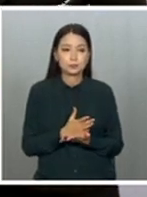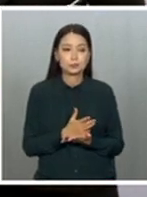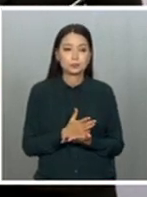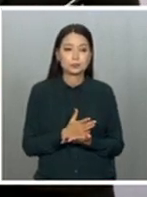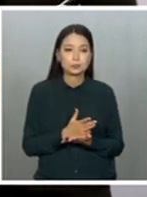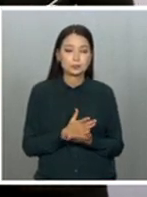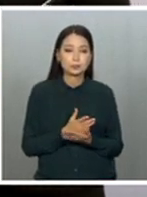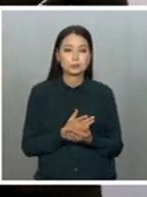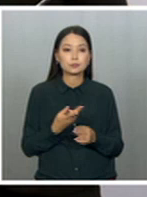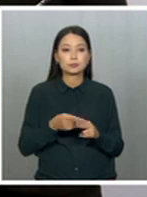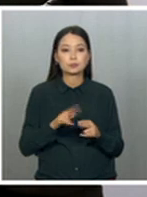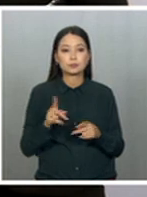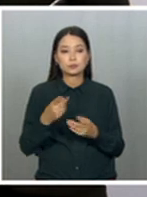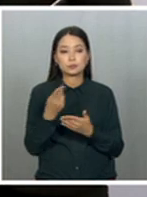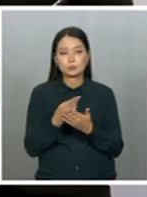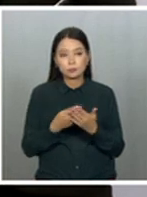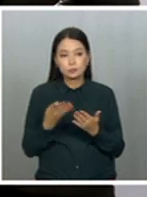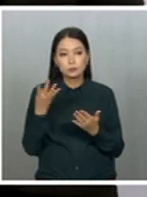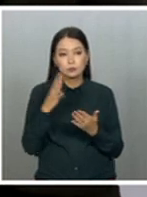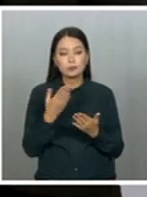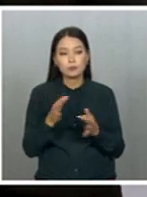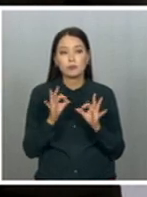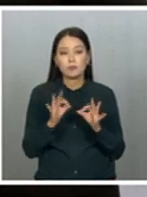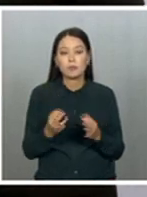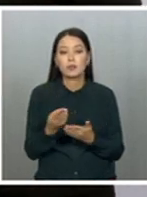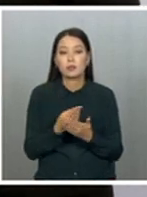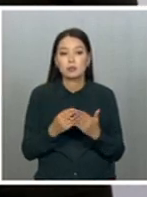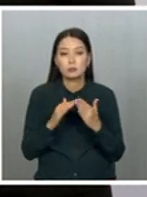Мына суретте 4 бұрышты дұрыс қиық пирамида бейнеленген.